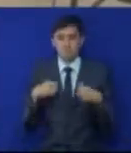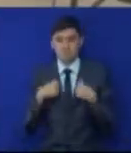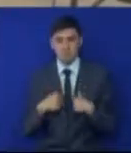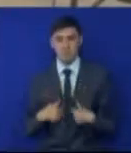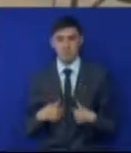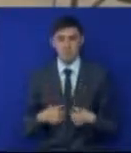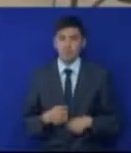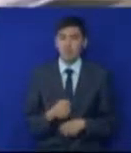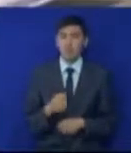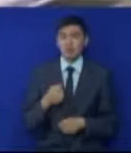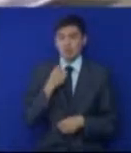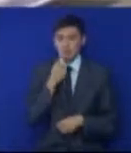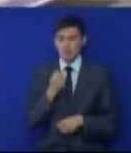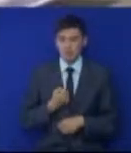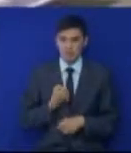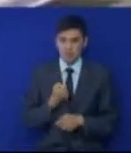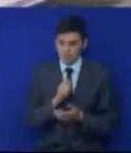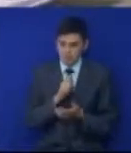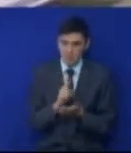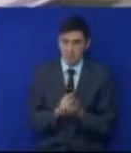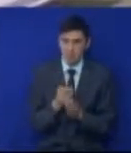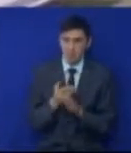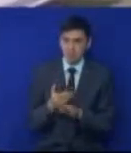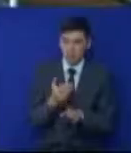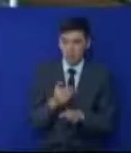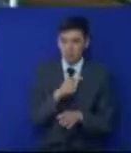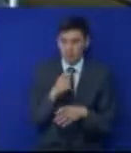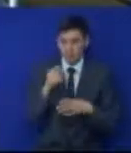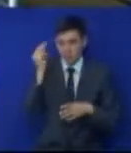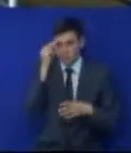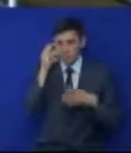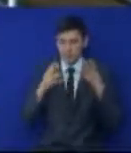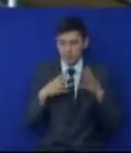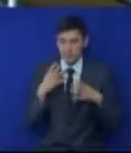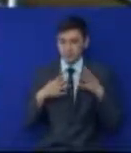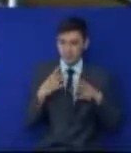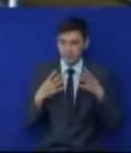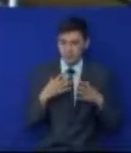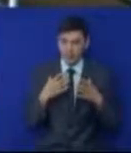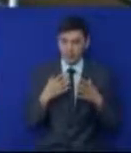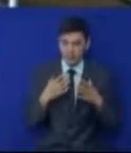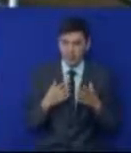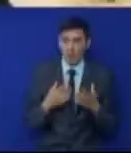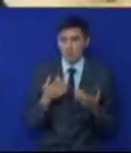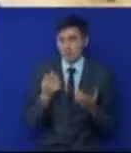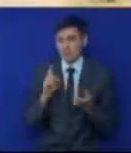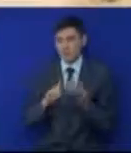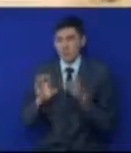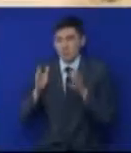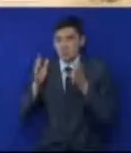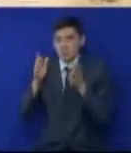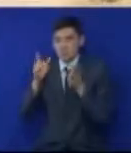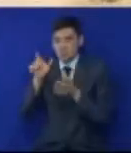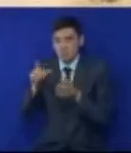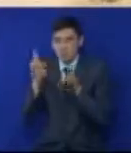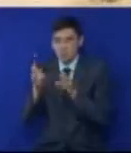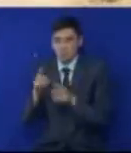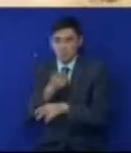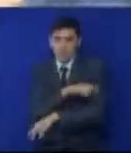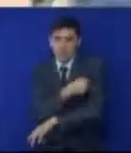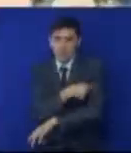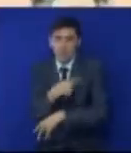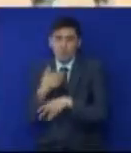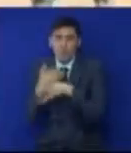шықпас бұрын сарбаздар міндетті түрде дайындықтан өтеді. Тәжірибелі әскери қызметкерлер тұрғындарға алғашқы медициналық көмек көрсету мен